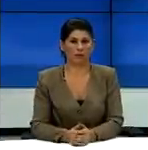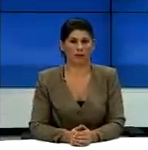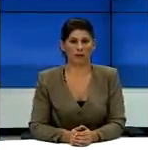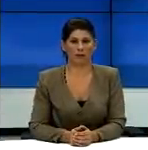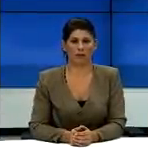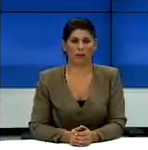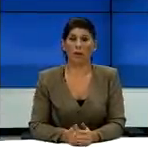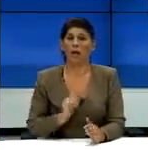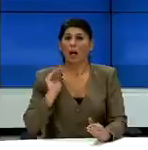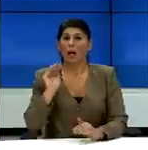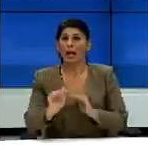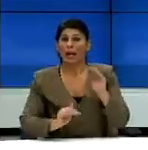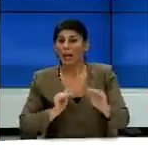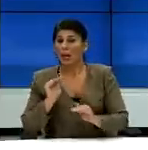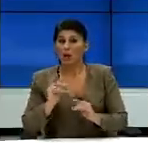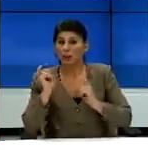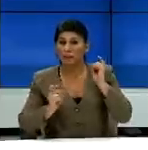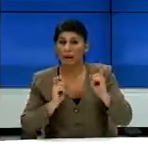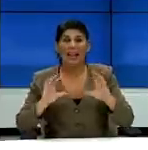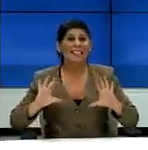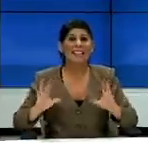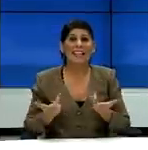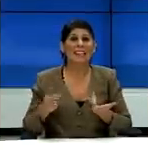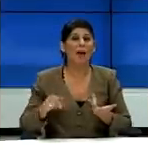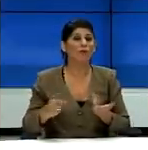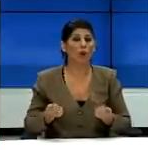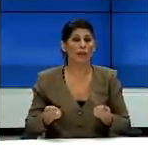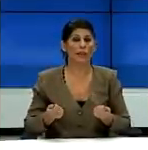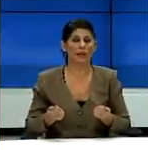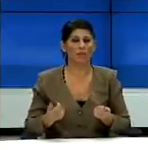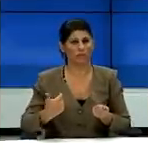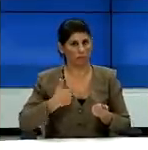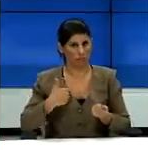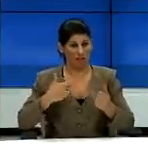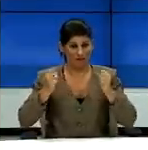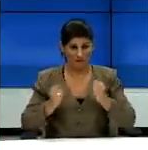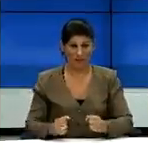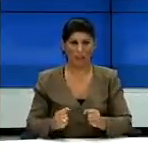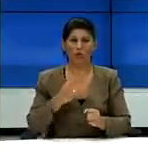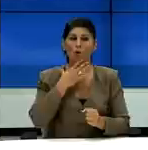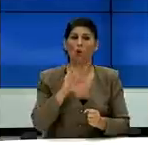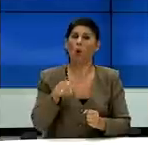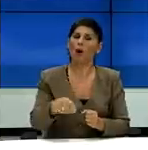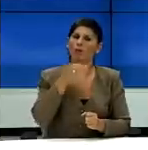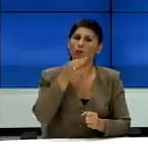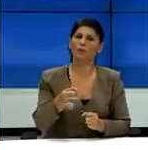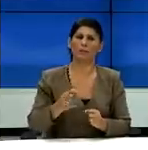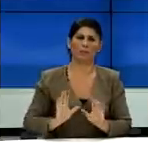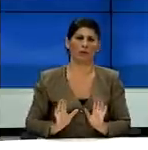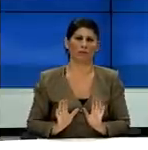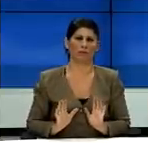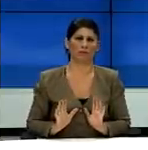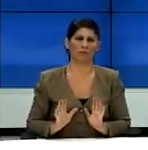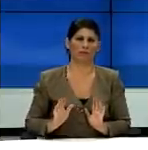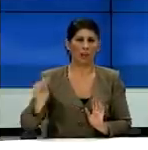Και το ερώτημα είναι γιατί συνέβη αυτό. Κατ' εμέ, ο βασικός λόγος είναι αυτό που σας είπα. Ότι